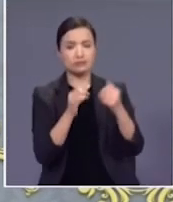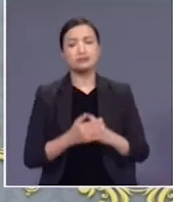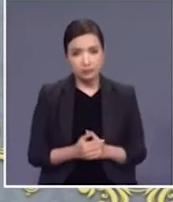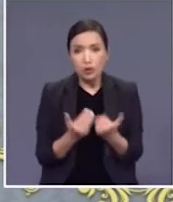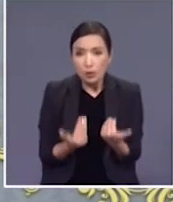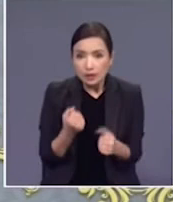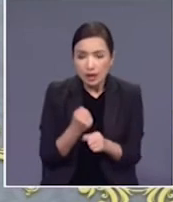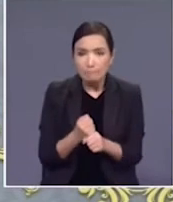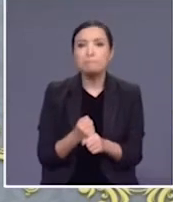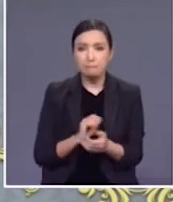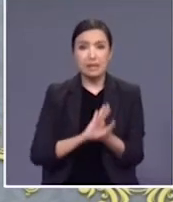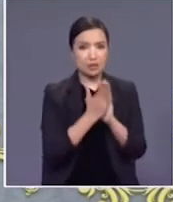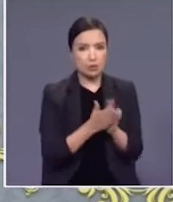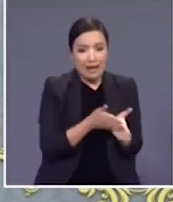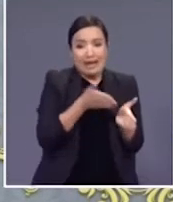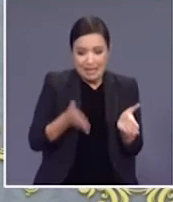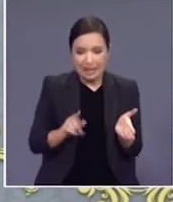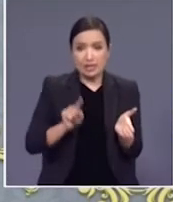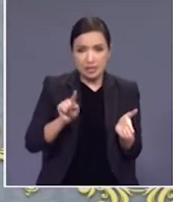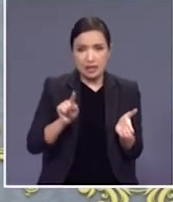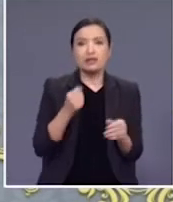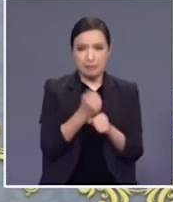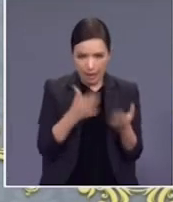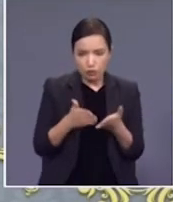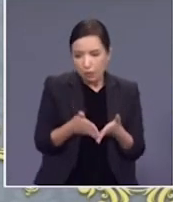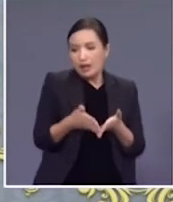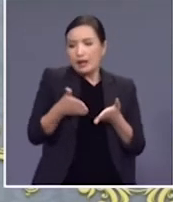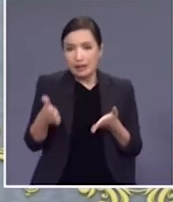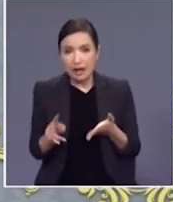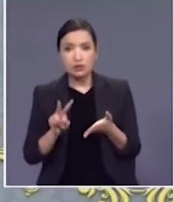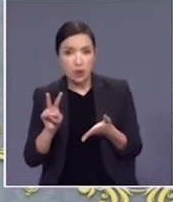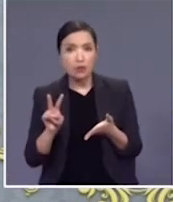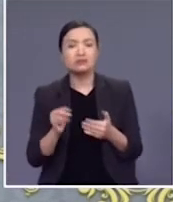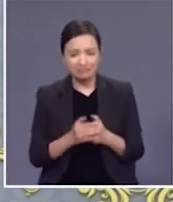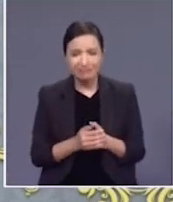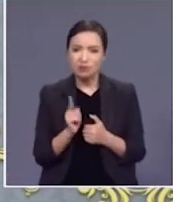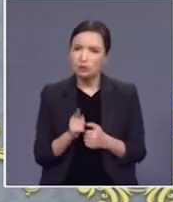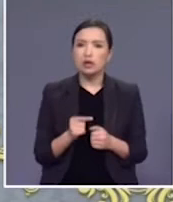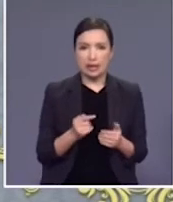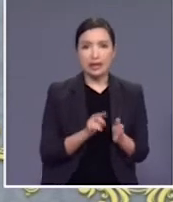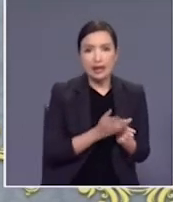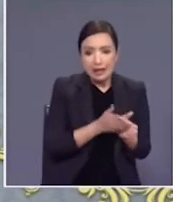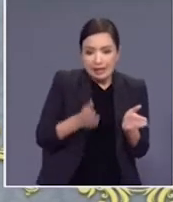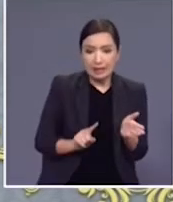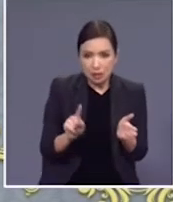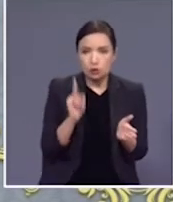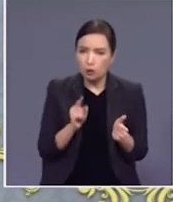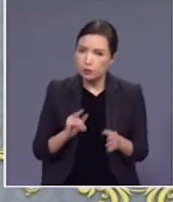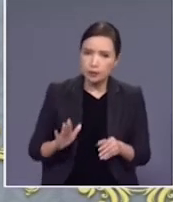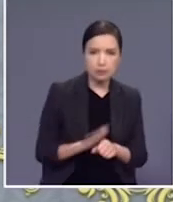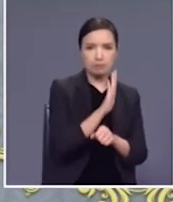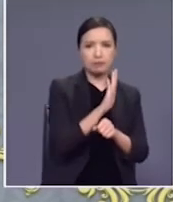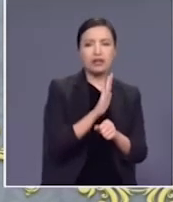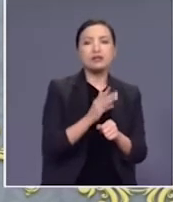การปฏิรูประยะที่หนึ่งไปแล้วนะครับซึ่งมันเป็นรายละเอียดปลีกย่อยข้างล่างที่จะต้องทำให้สมบูรณ์เสียก่อนนะครับมันถึงจะไปแก้ปัญหาปฏิรูป